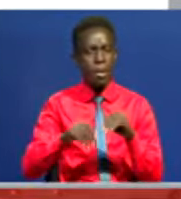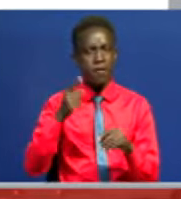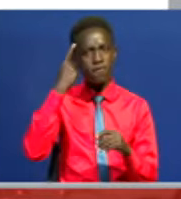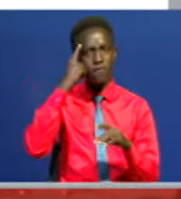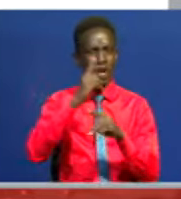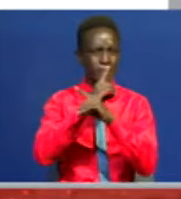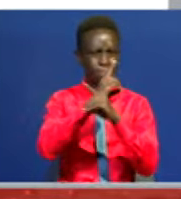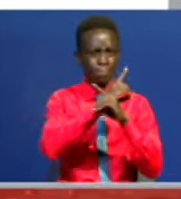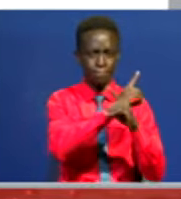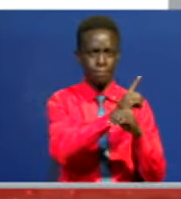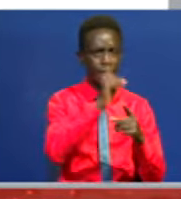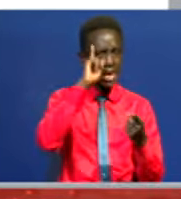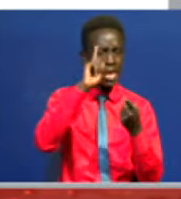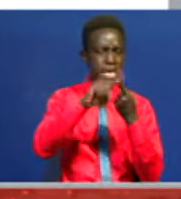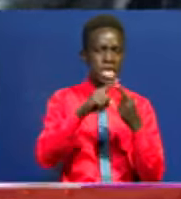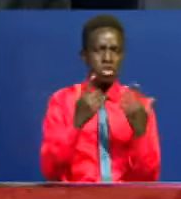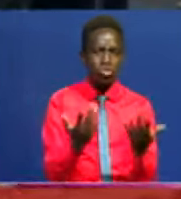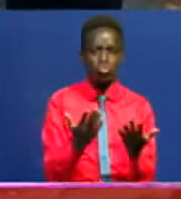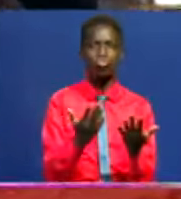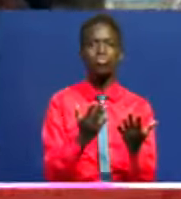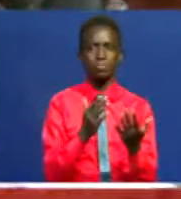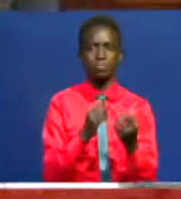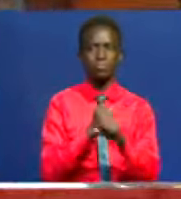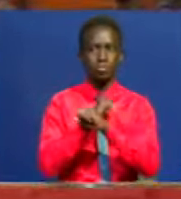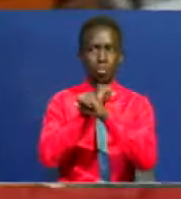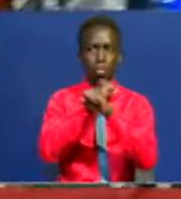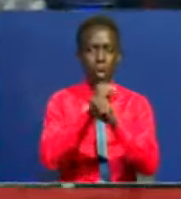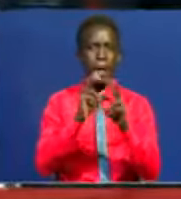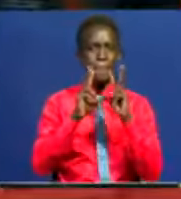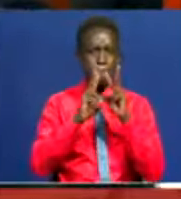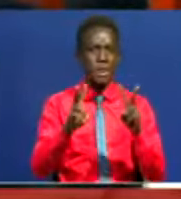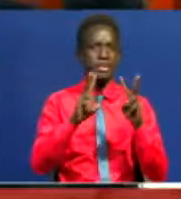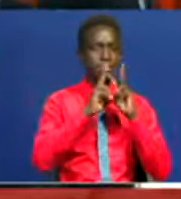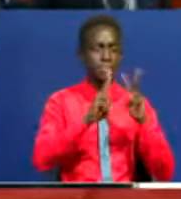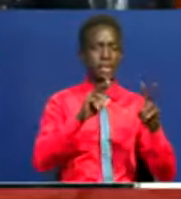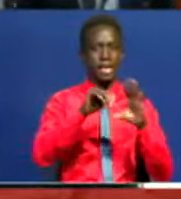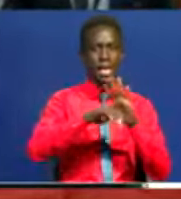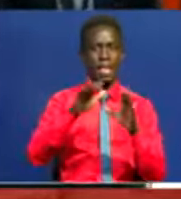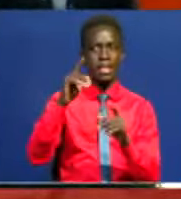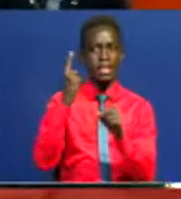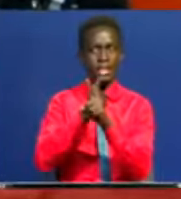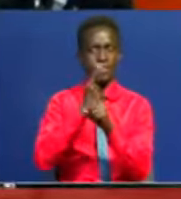maeneo mbalimbali duniani. Ruth Wambui, Darubini Weekendi.